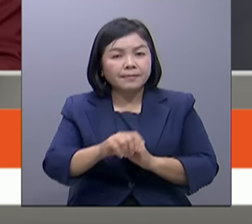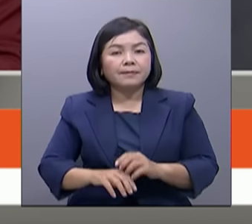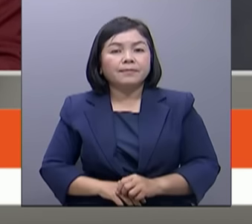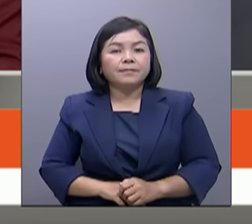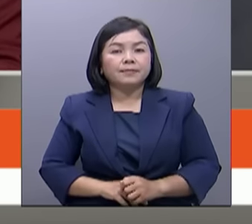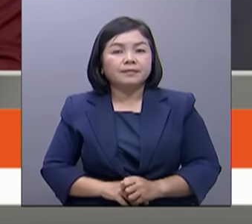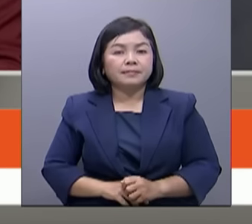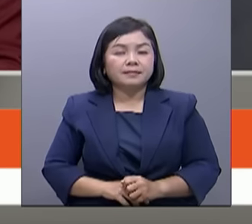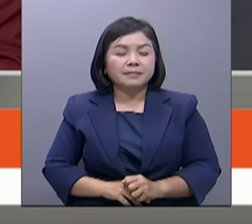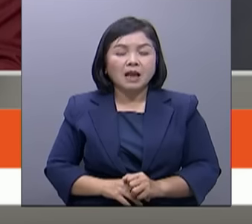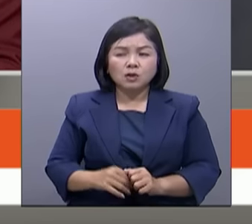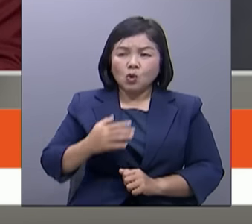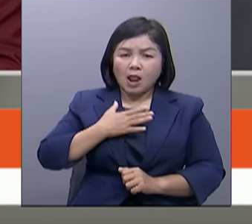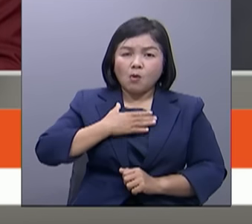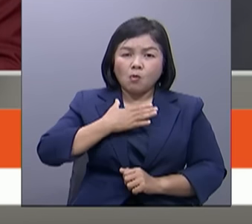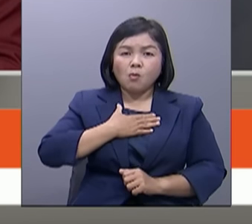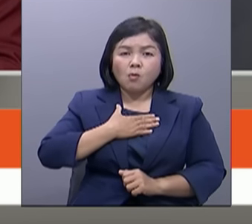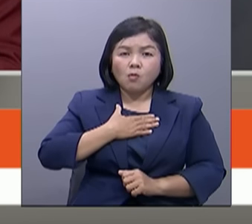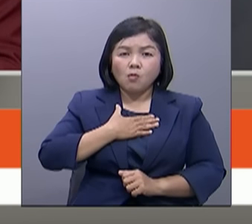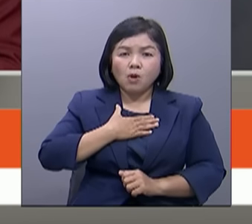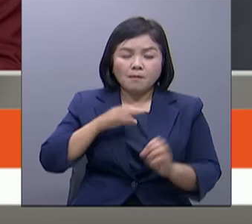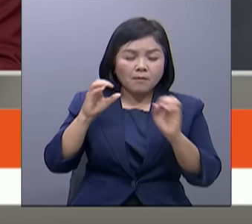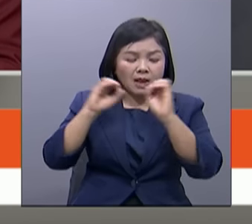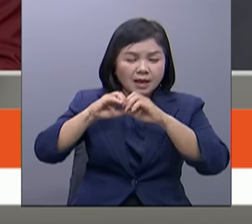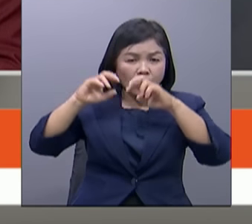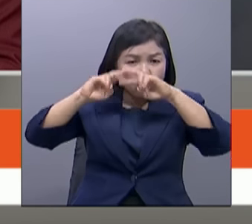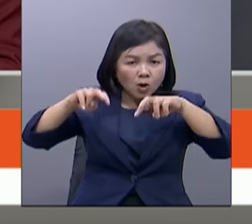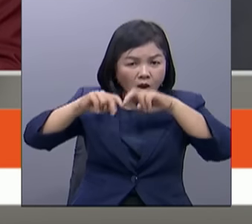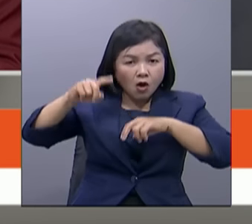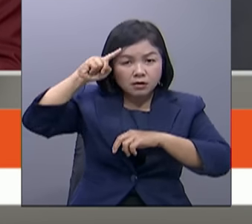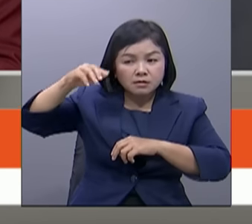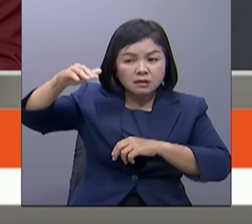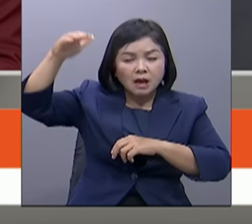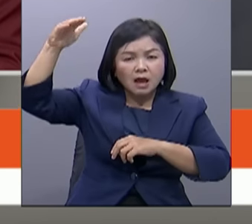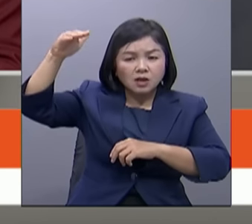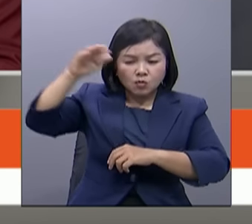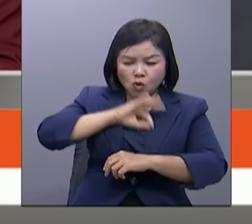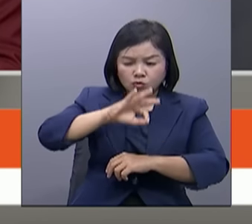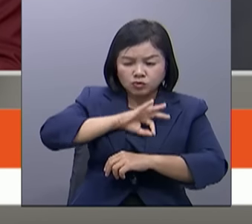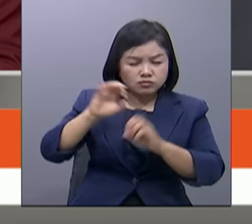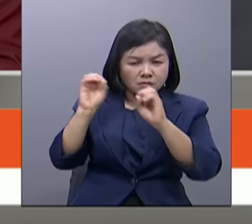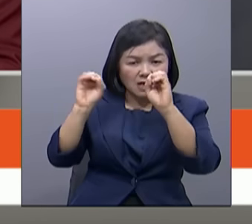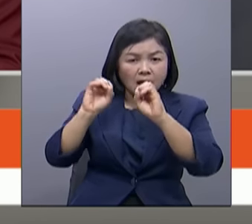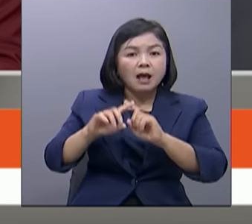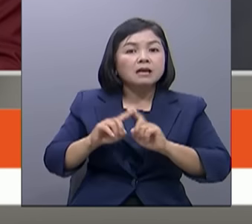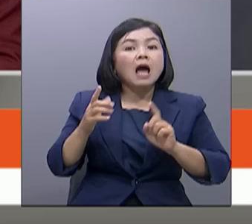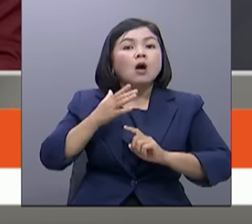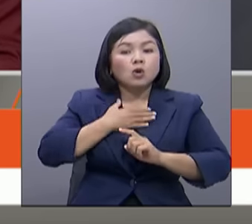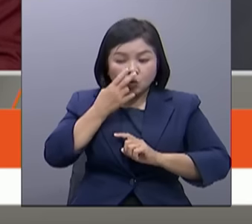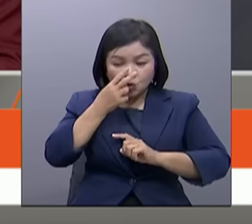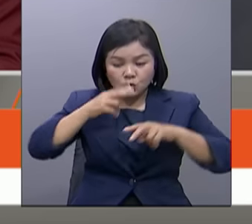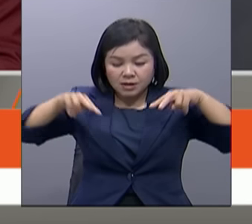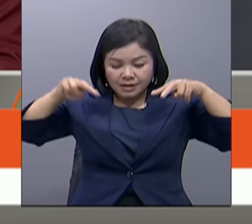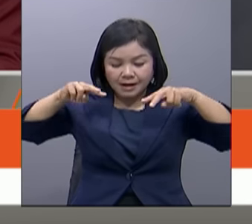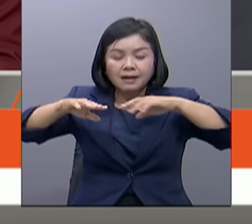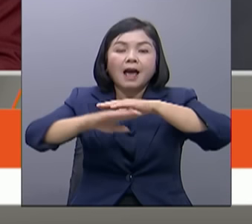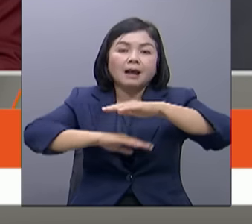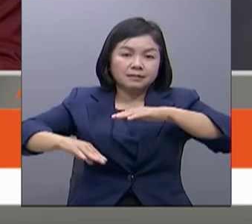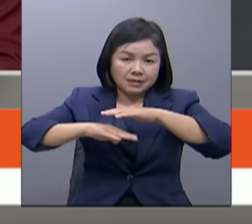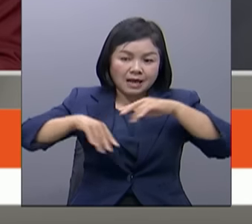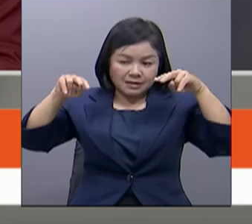ยผมเนี่ยไม่เคยวิเคราะห์คดีคุณเศรษฐาจากความรู้สึกผมวิเคราะห์จากพยานหลักฐานเลยว่าพย